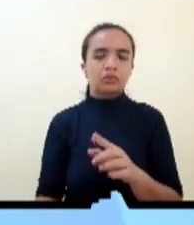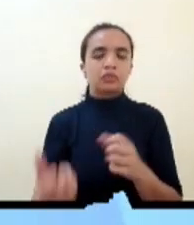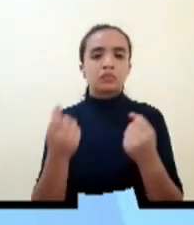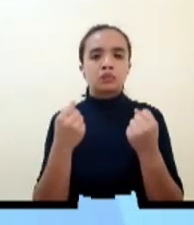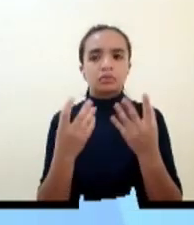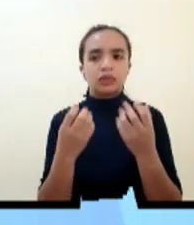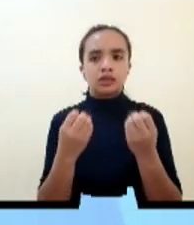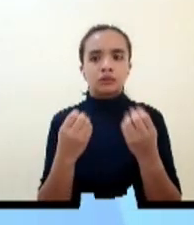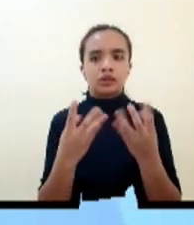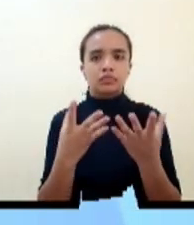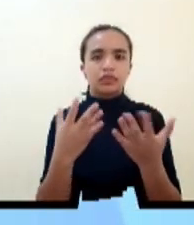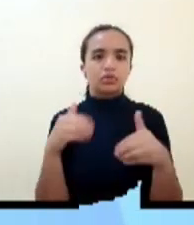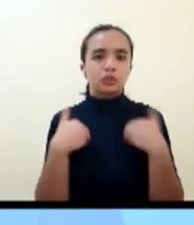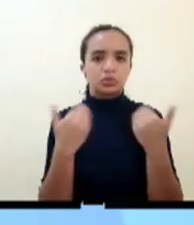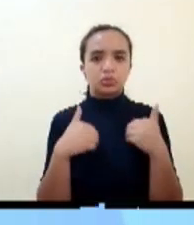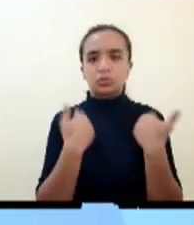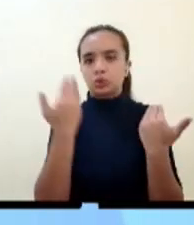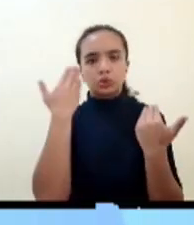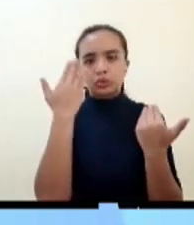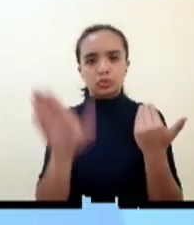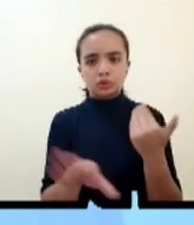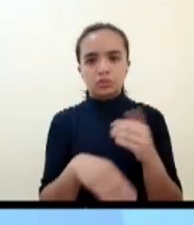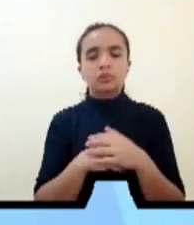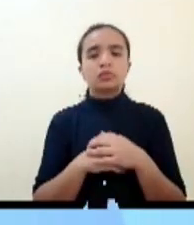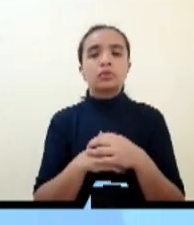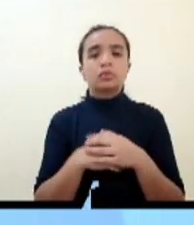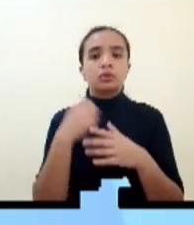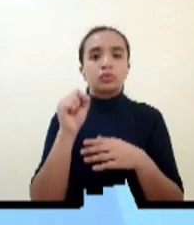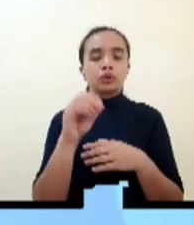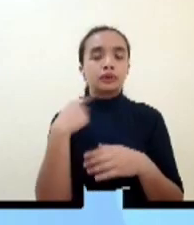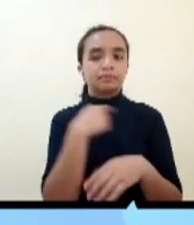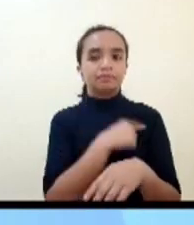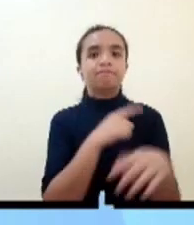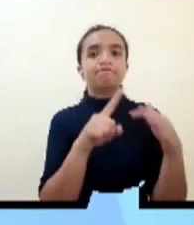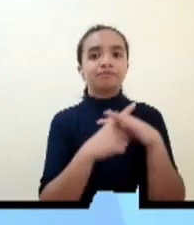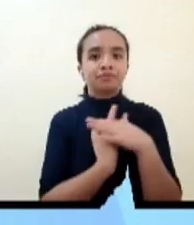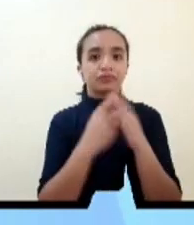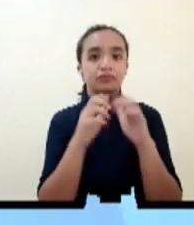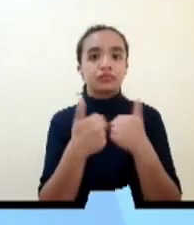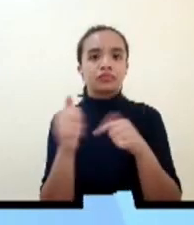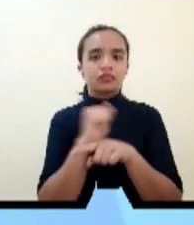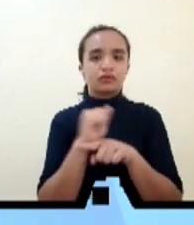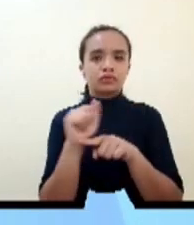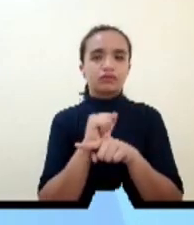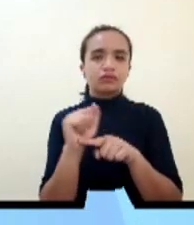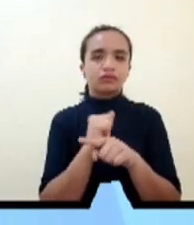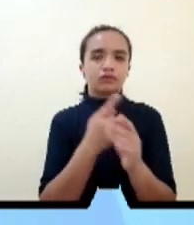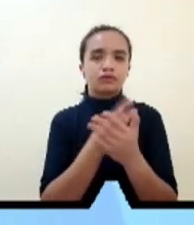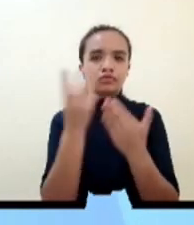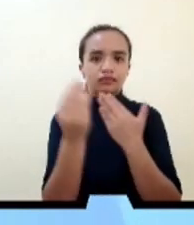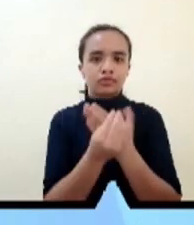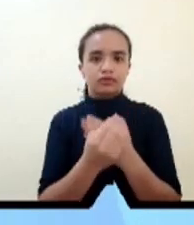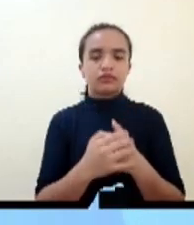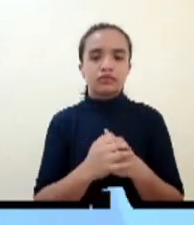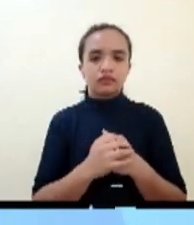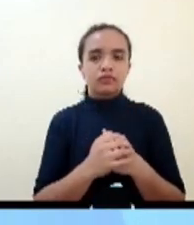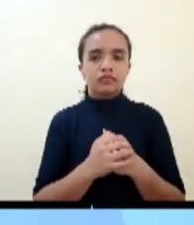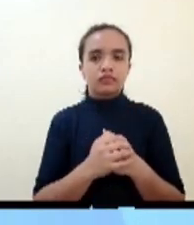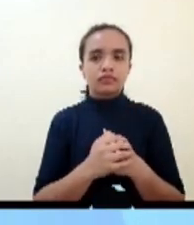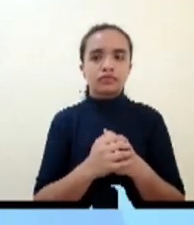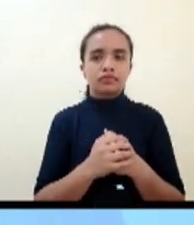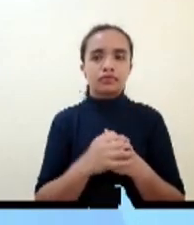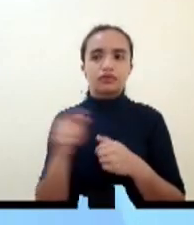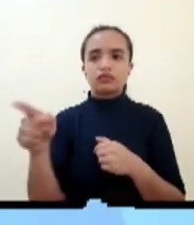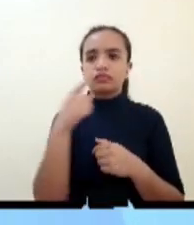mga kabataan na hindi nakakaalam nito. Kaya inumpisahan natin through training programs. Okay, nabanggit nyo na, no, sir, yung tungkol